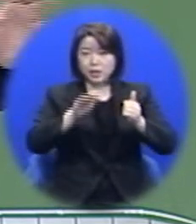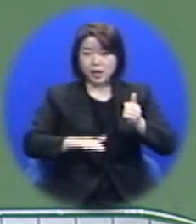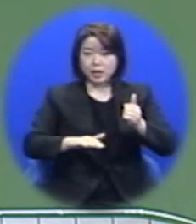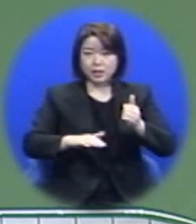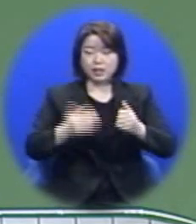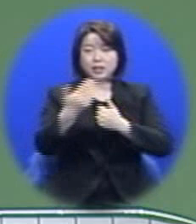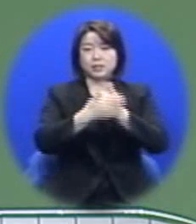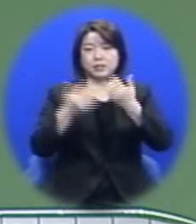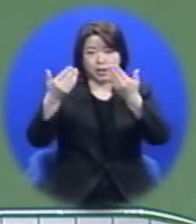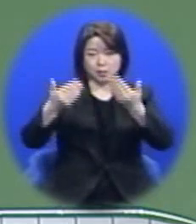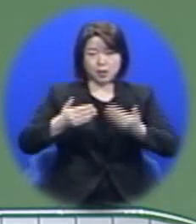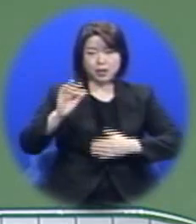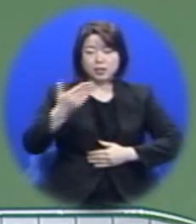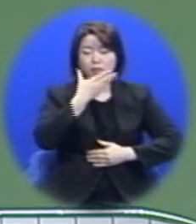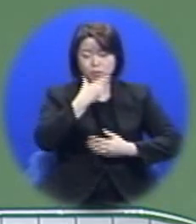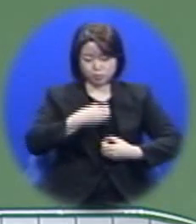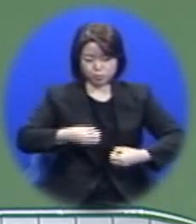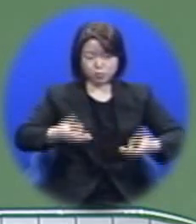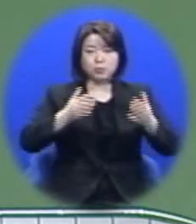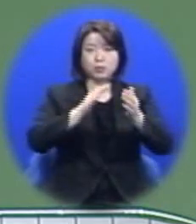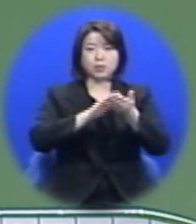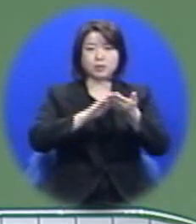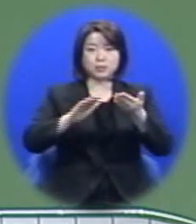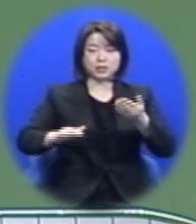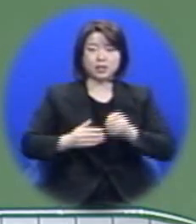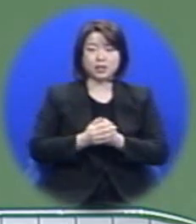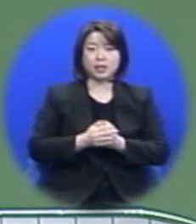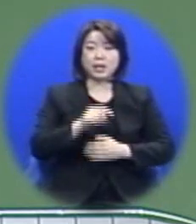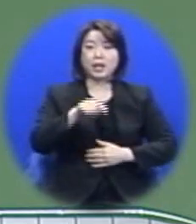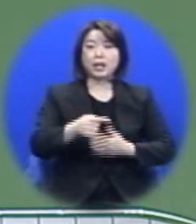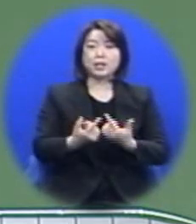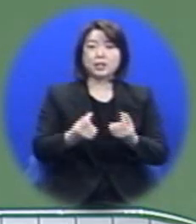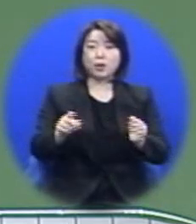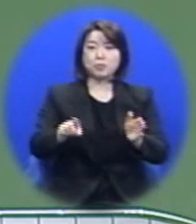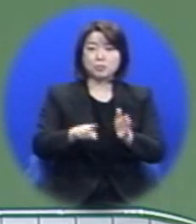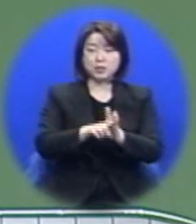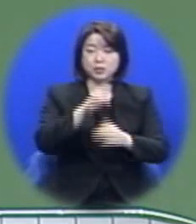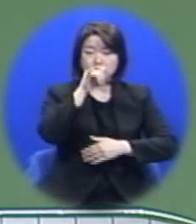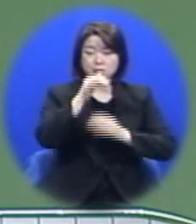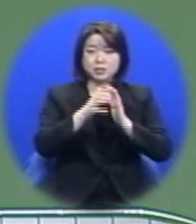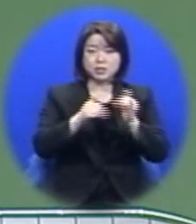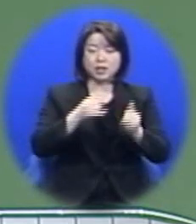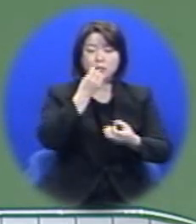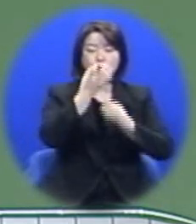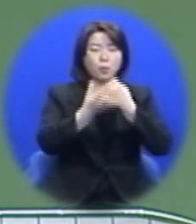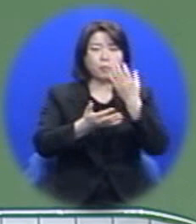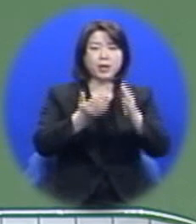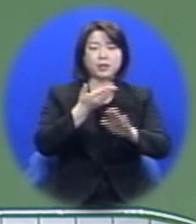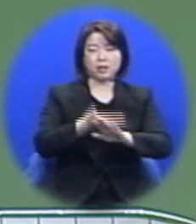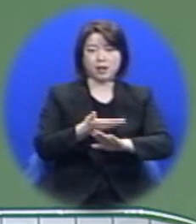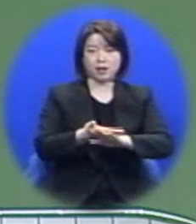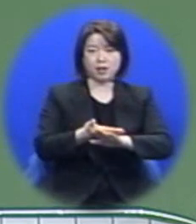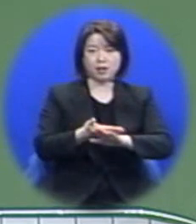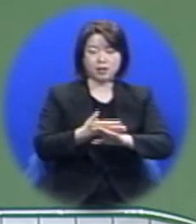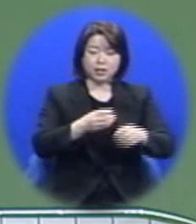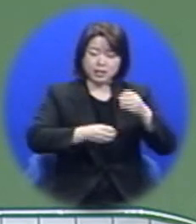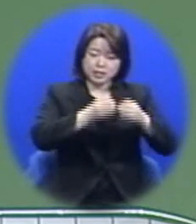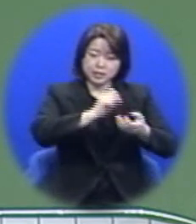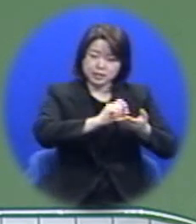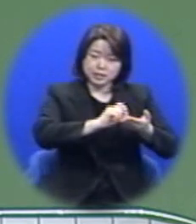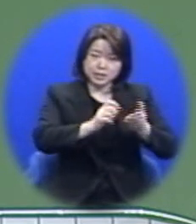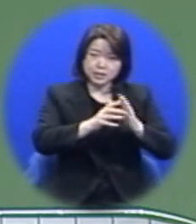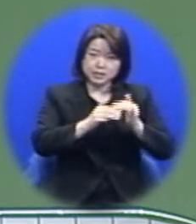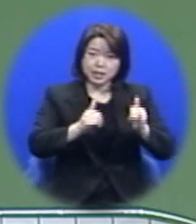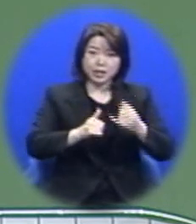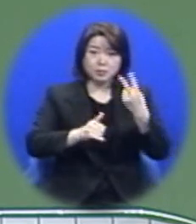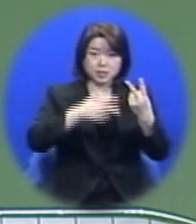되기를 축복합니다. 이런 믿음이 있는 사람은 고백이 다릅니다. 시편 기자의 2절에